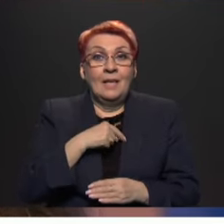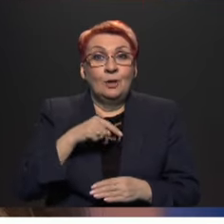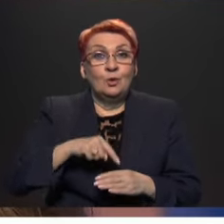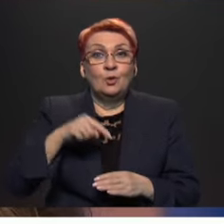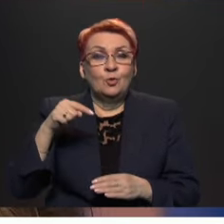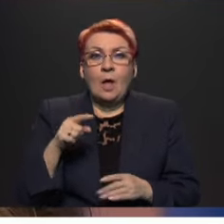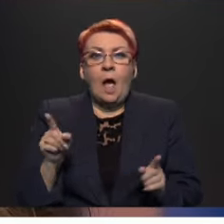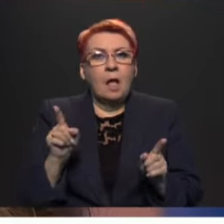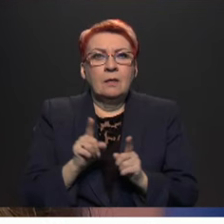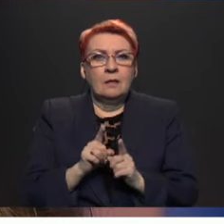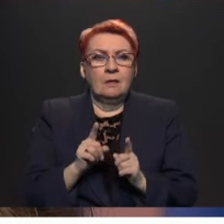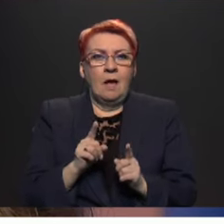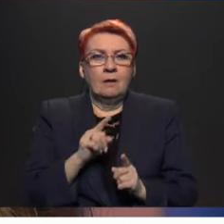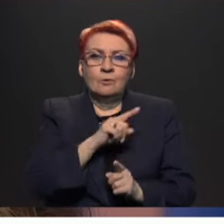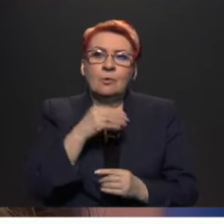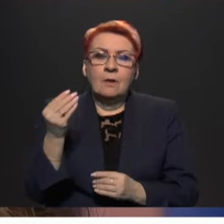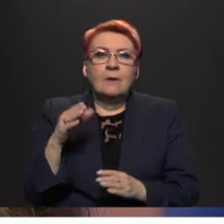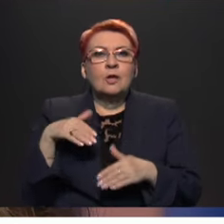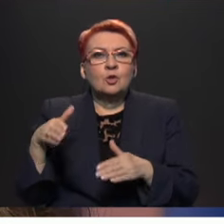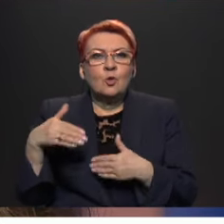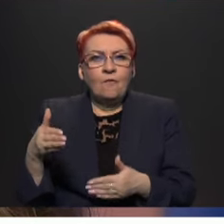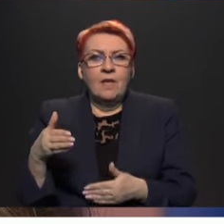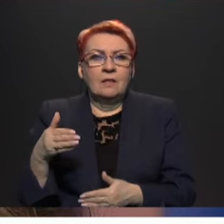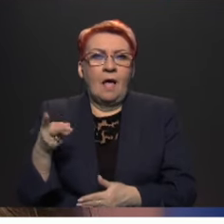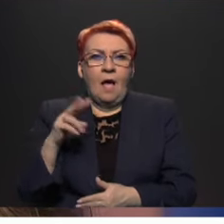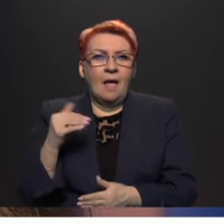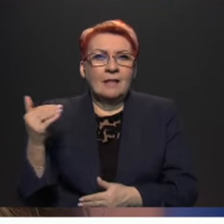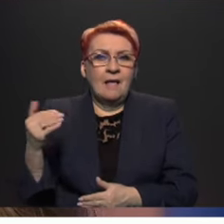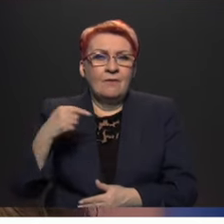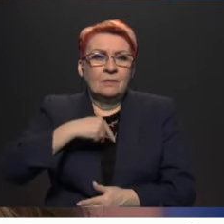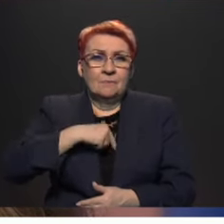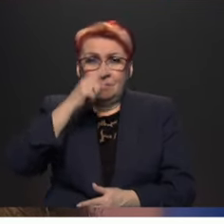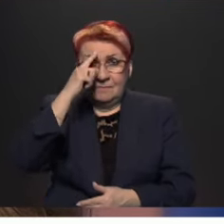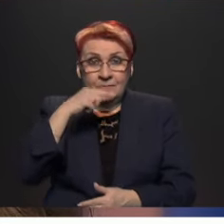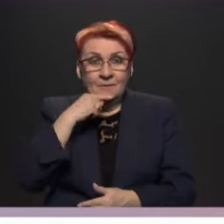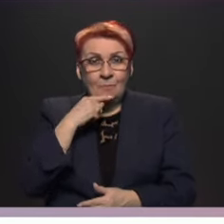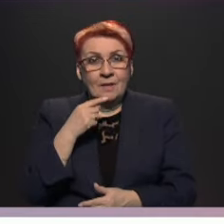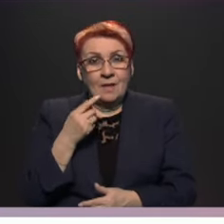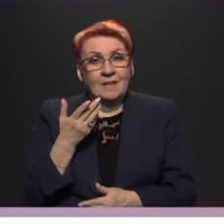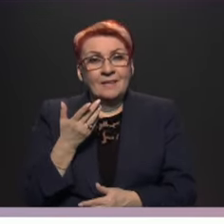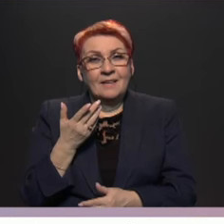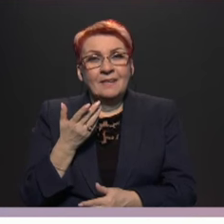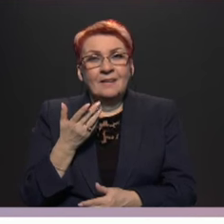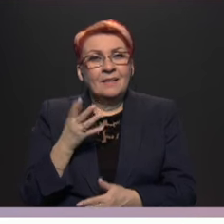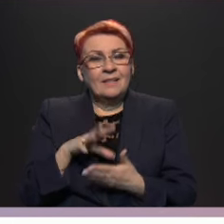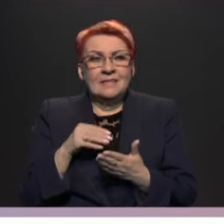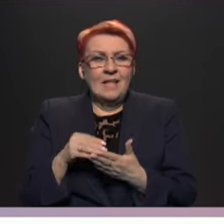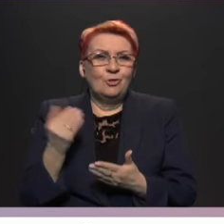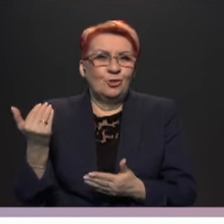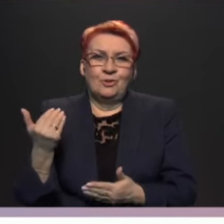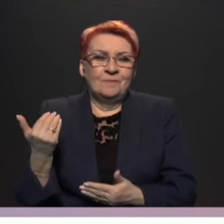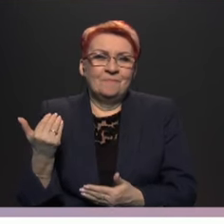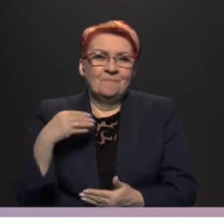не так, что он давал тебе какие-то советы, они были для тебя недоступны совершенно. И по